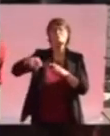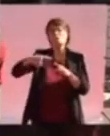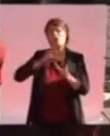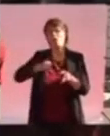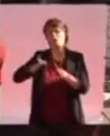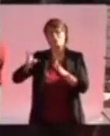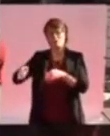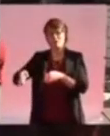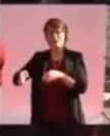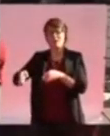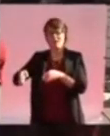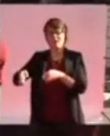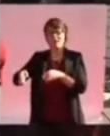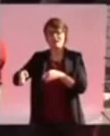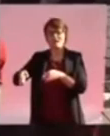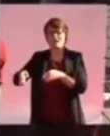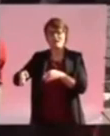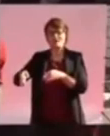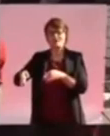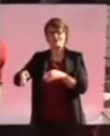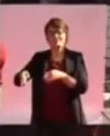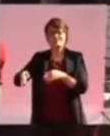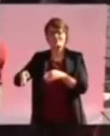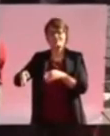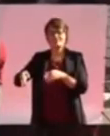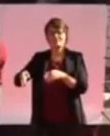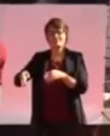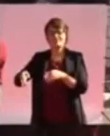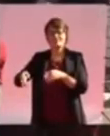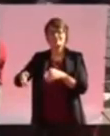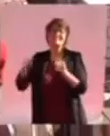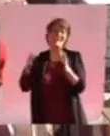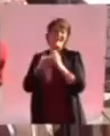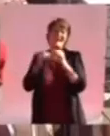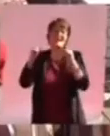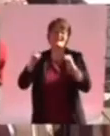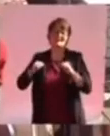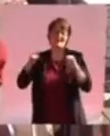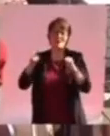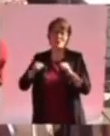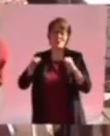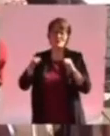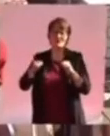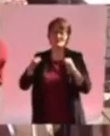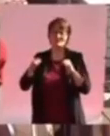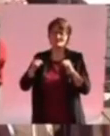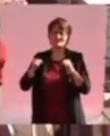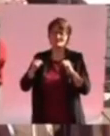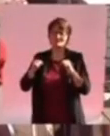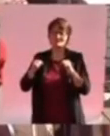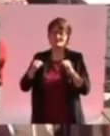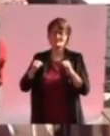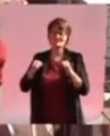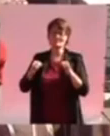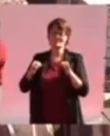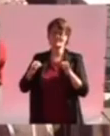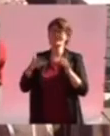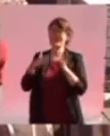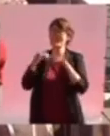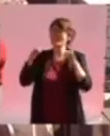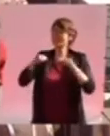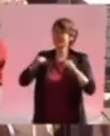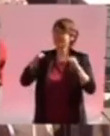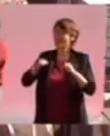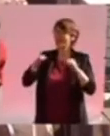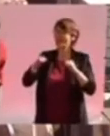all'interno della casa delle sorti della casa della salute attraverso il quale si realizza la presa in carico dell'assistito